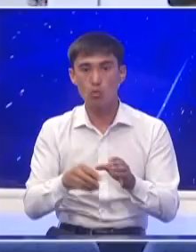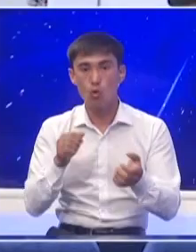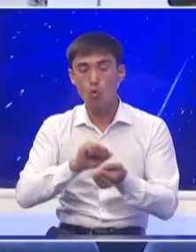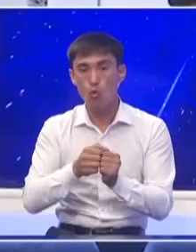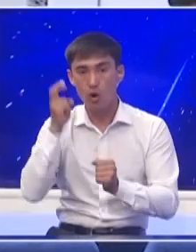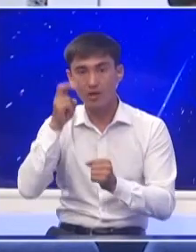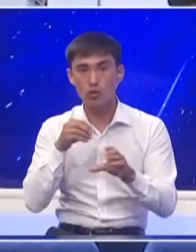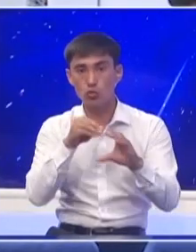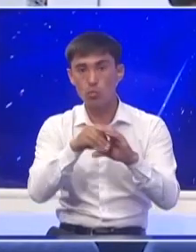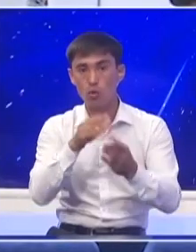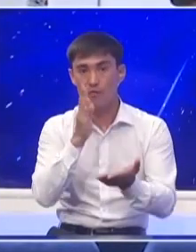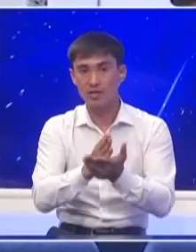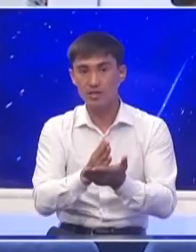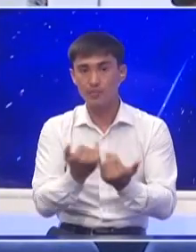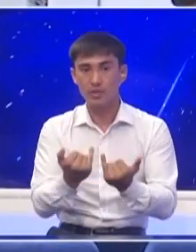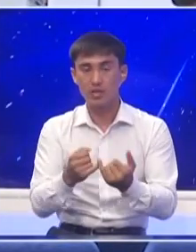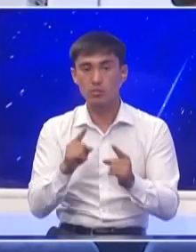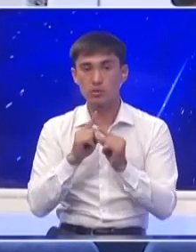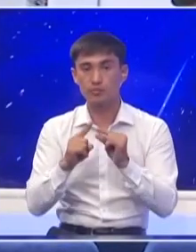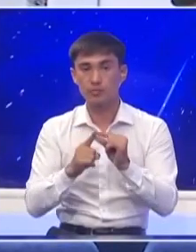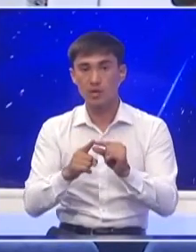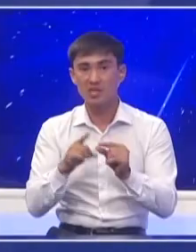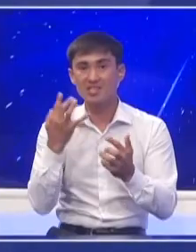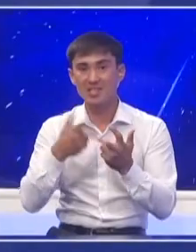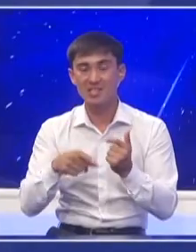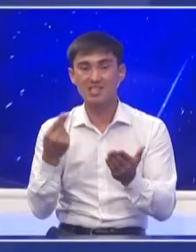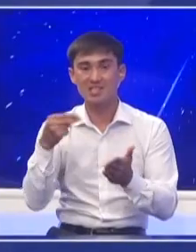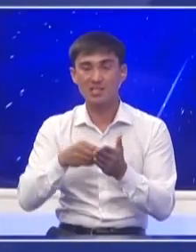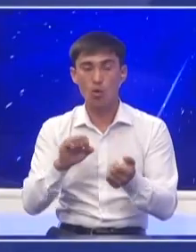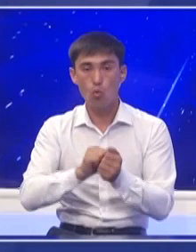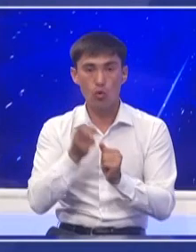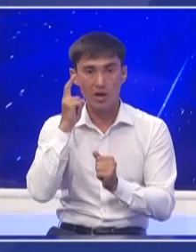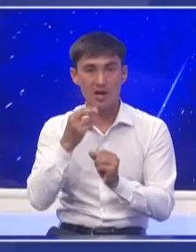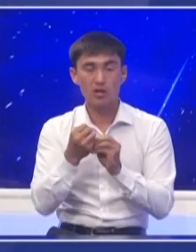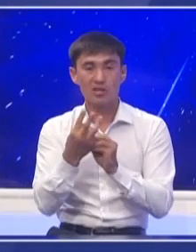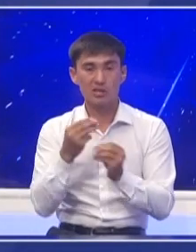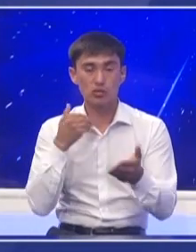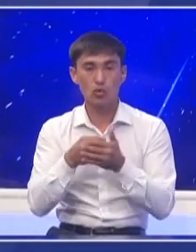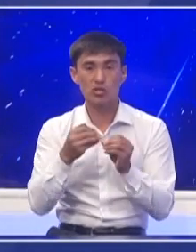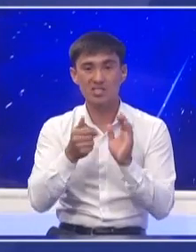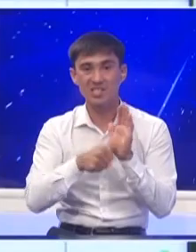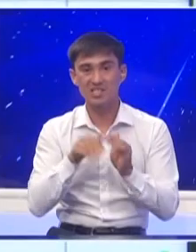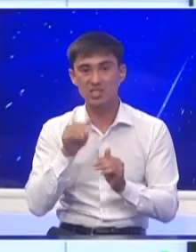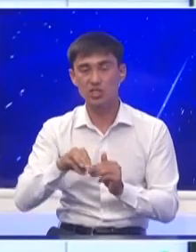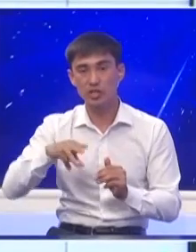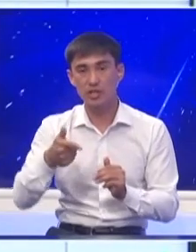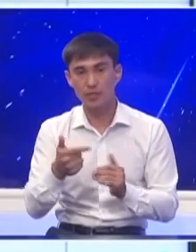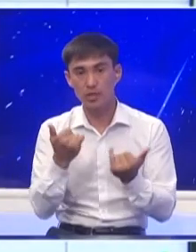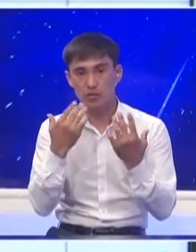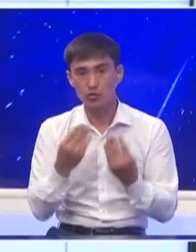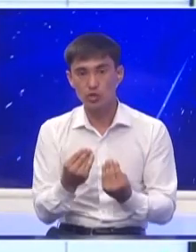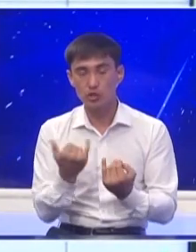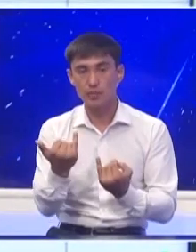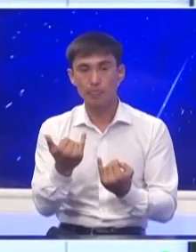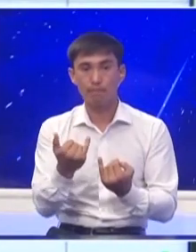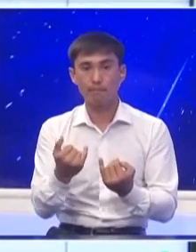складов. По словам руководства районов и городов, средняя цена угля на местах составляет от 13 до 16 тысяч тенге. На сегодня в